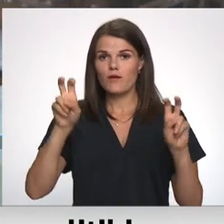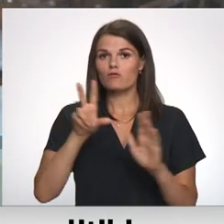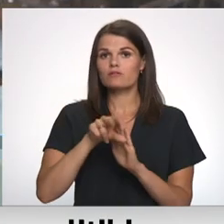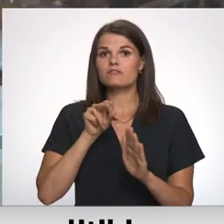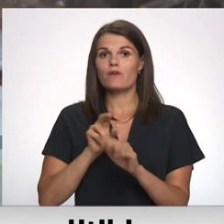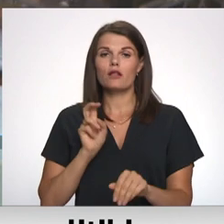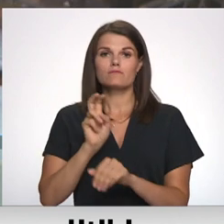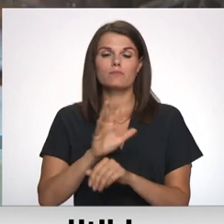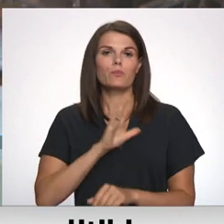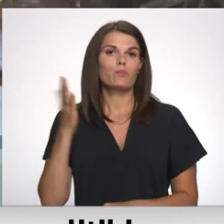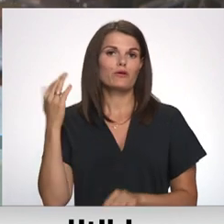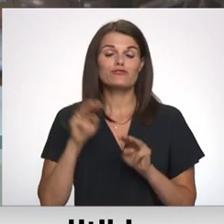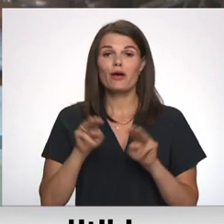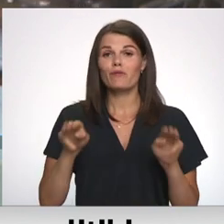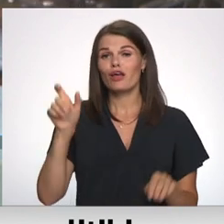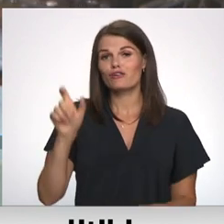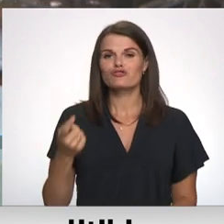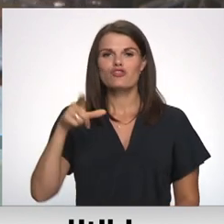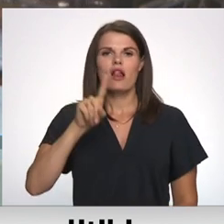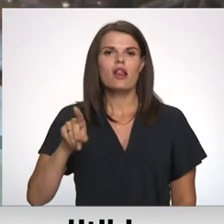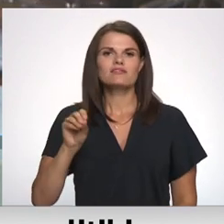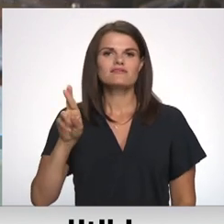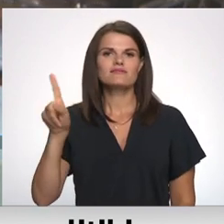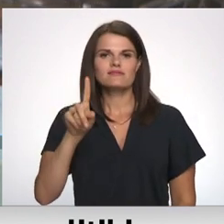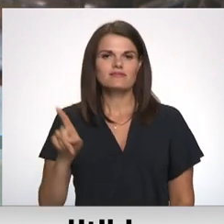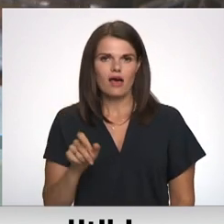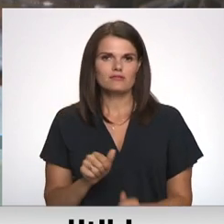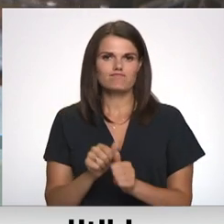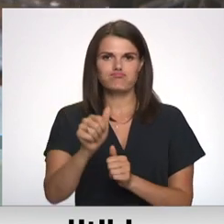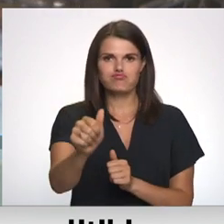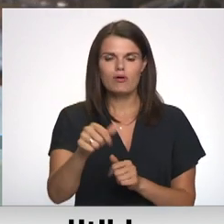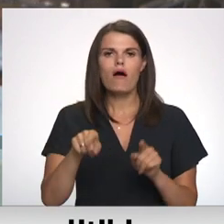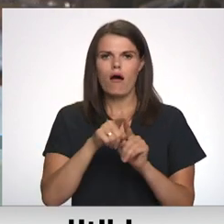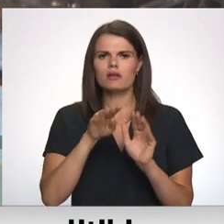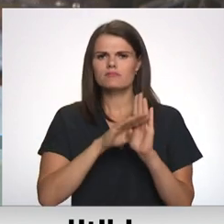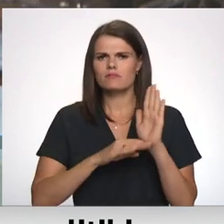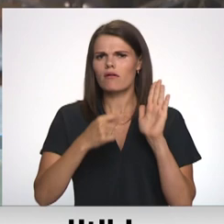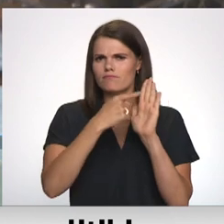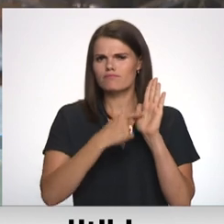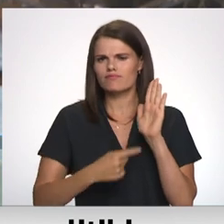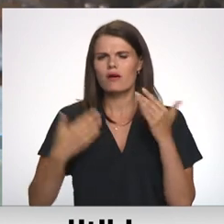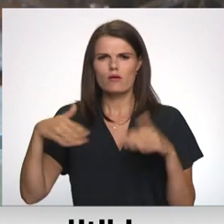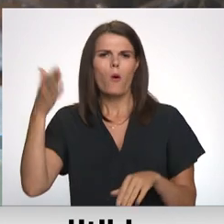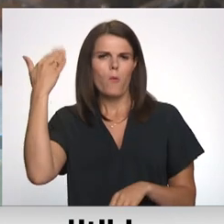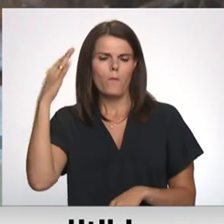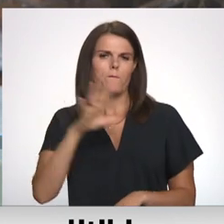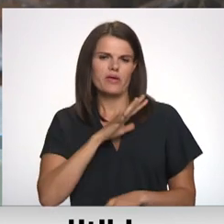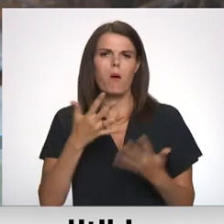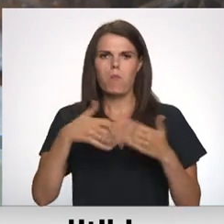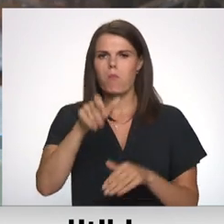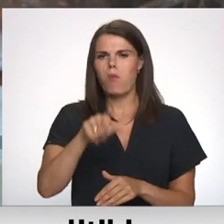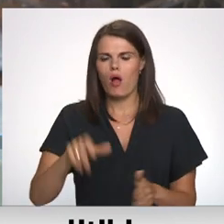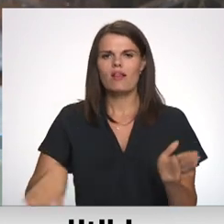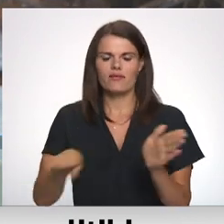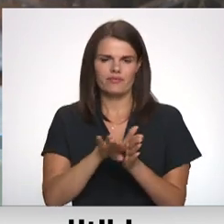dodas eksministra Aināra Šlesera vadībā. Sarakstā atrodam arī vairāk citi politikā jaureiz bijuši cilvēki. Un